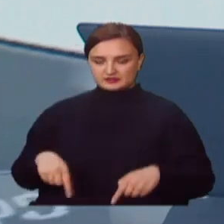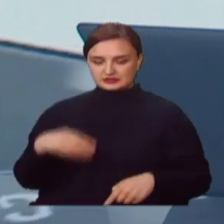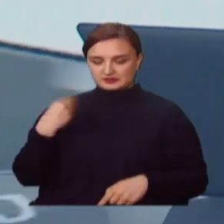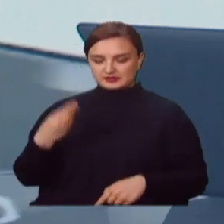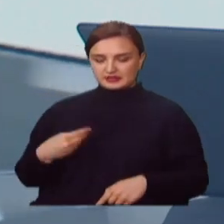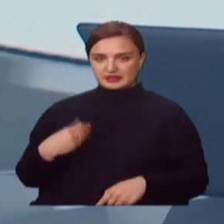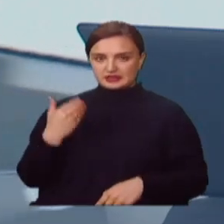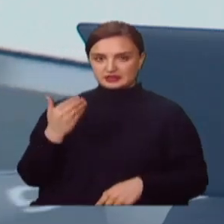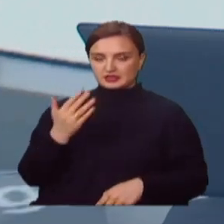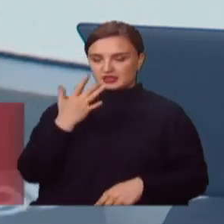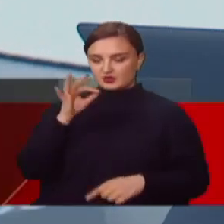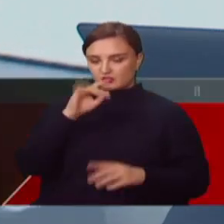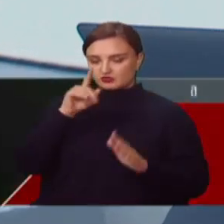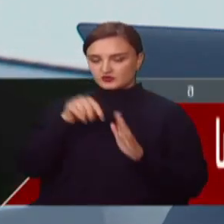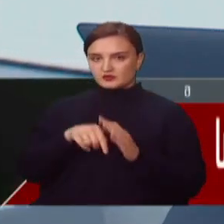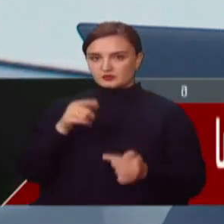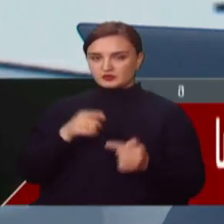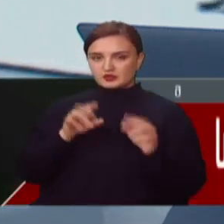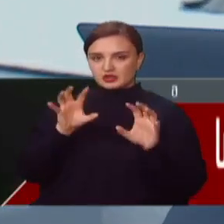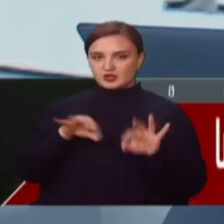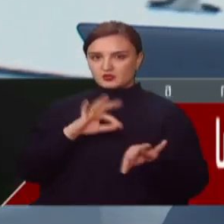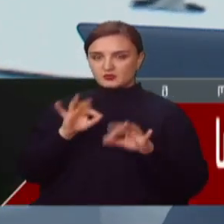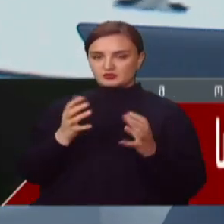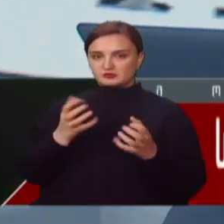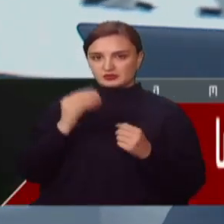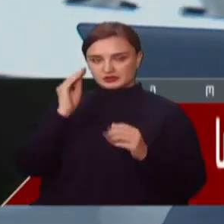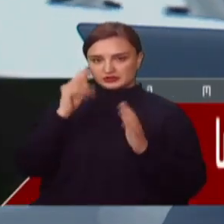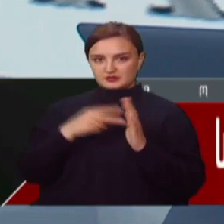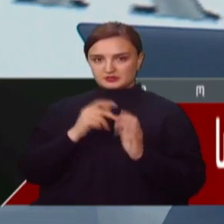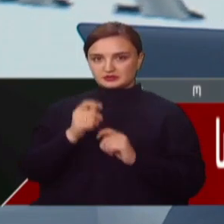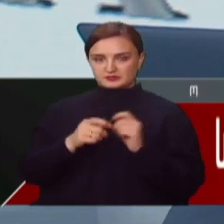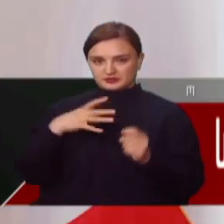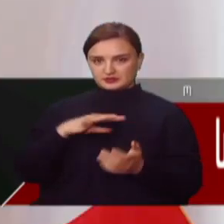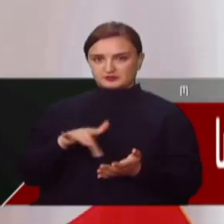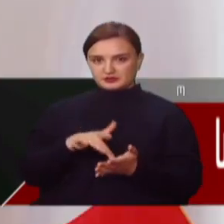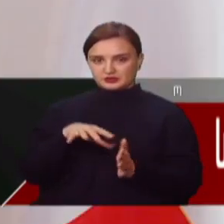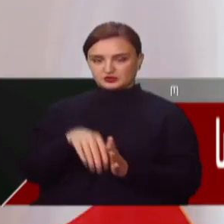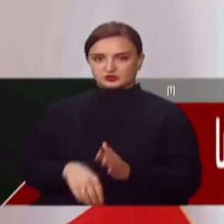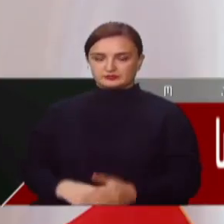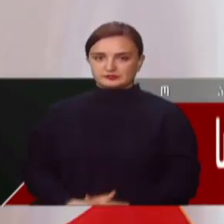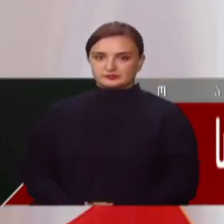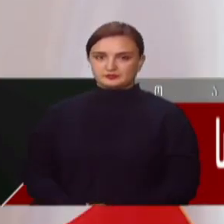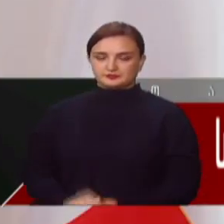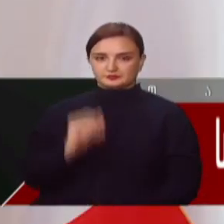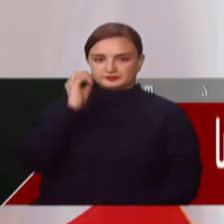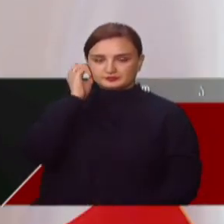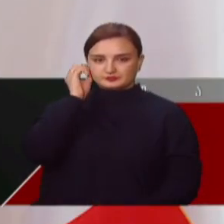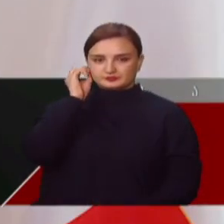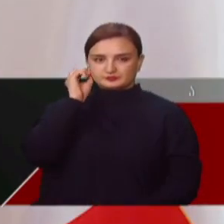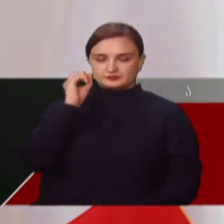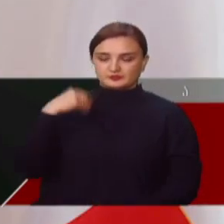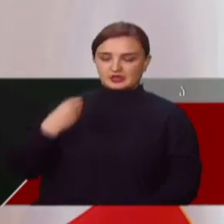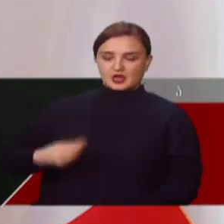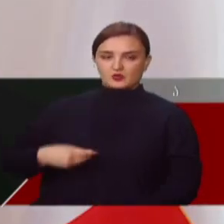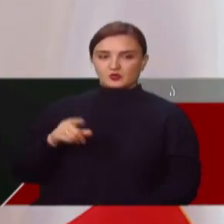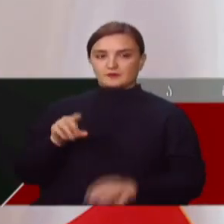საფრანგეთის სენატის მიერ უცხო ურჩარევასთან ბრძოლის კანონპროექტის მიღებას აფასებენ თბილისში. ბრივია ფრანგულ კანონში